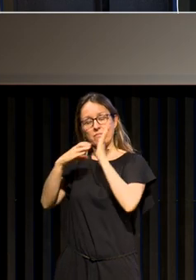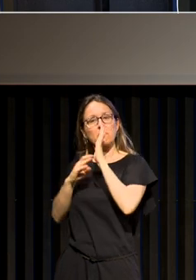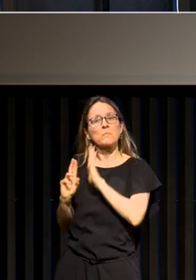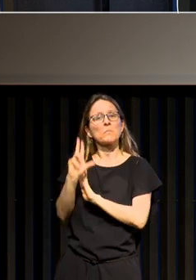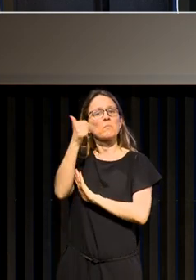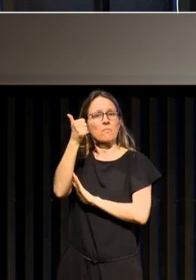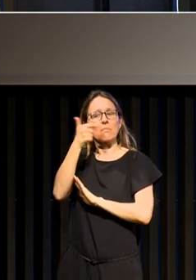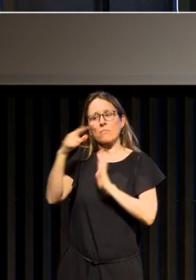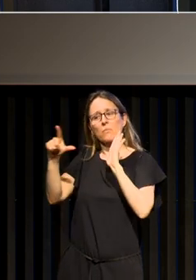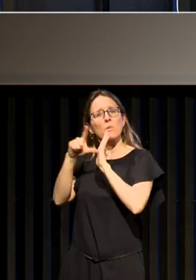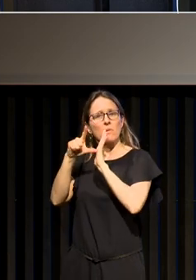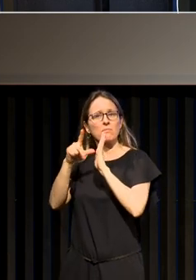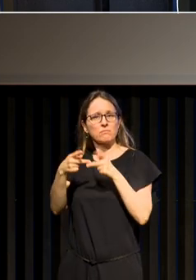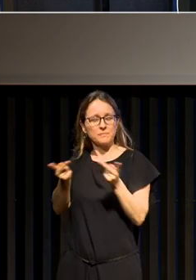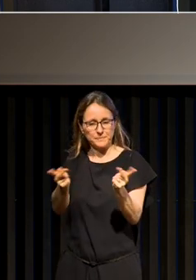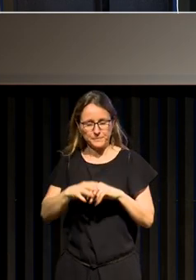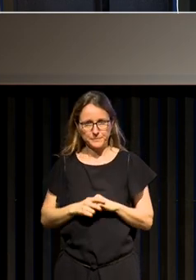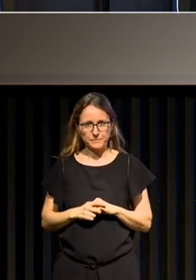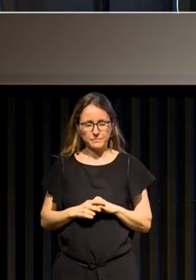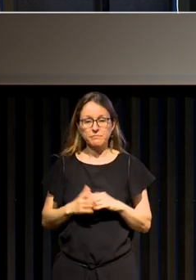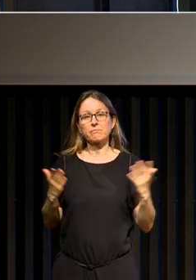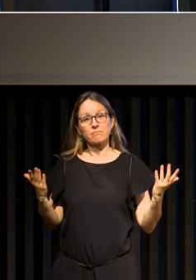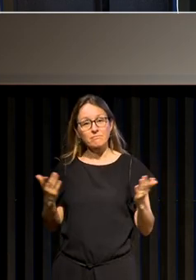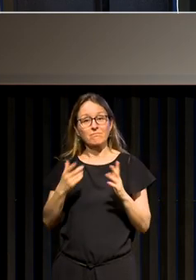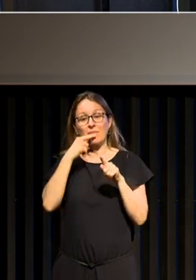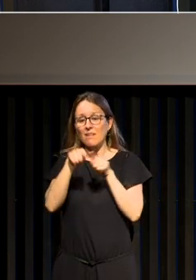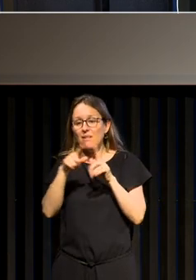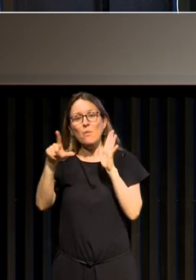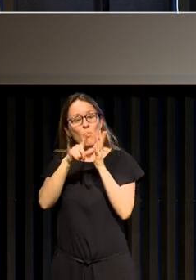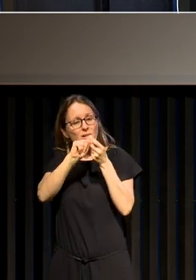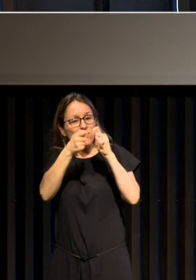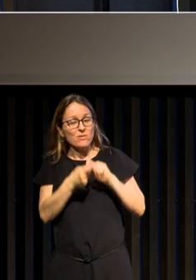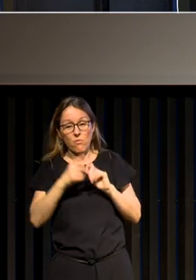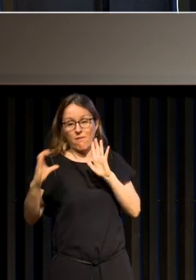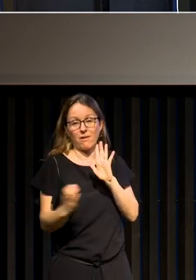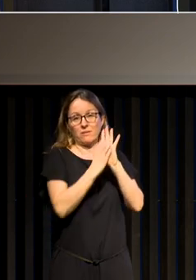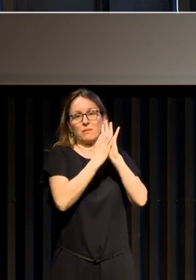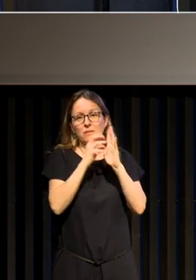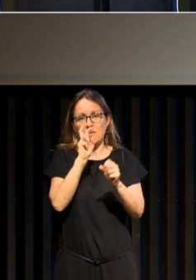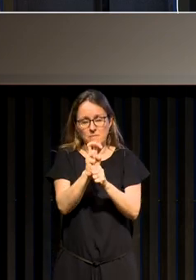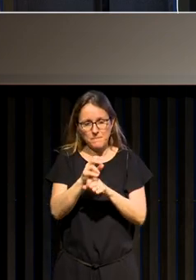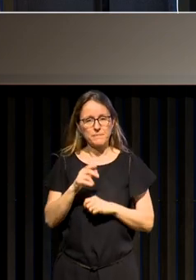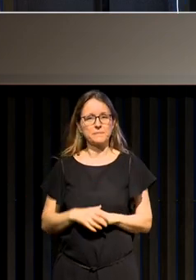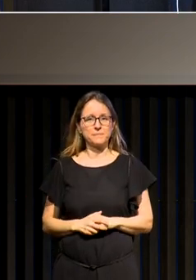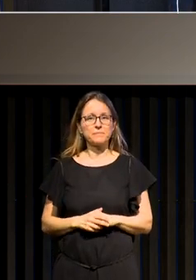loi, et apparaît à chaque révision de la loi. C'est-à-dire qu'on nous demande,